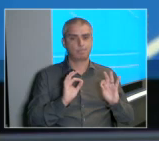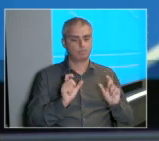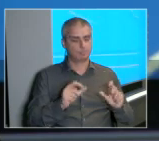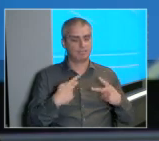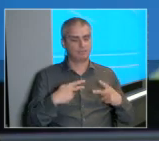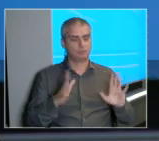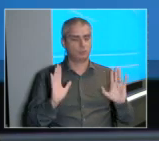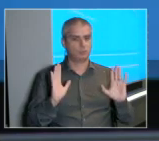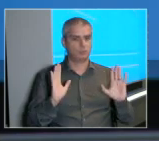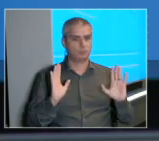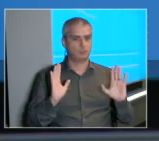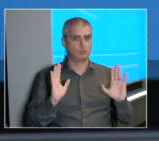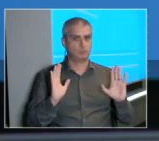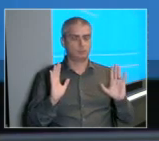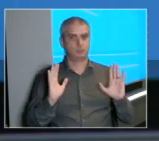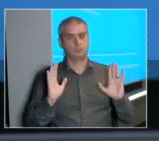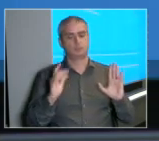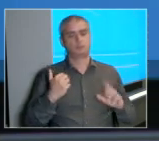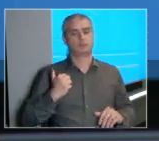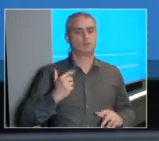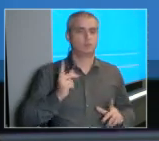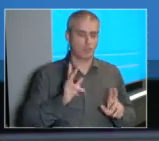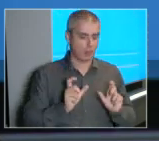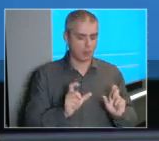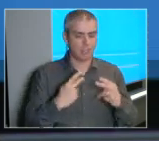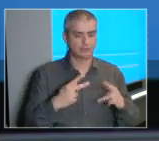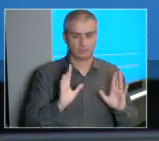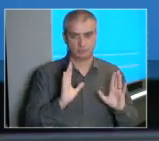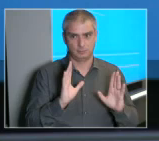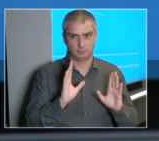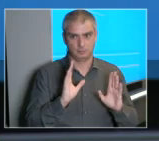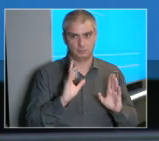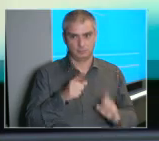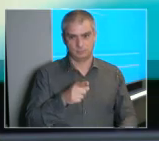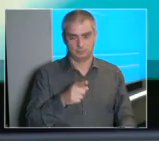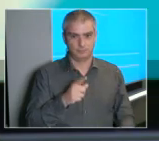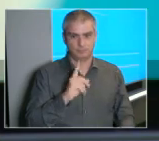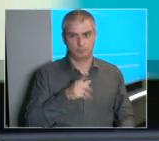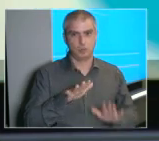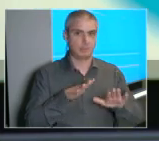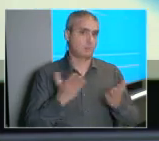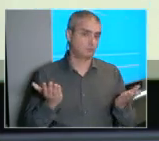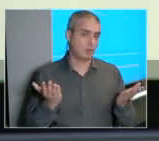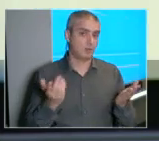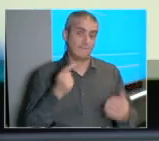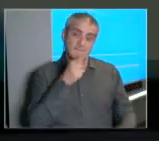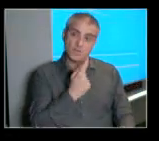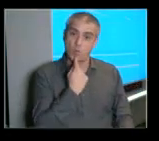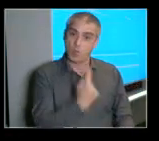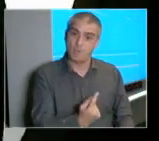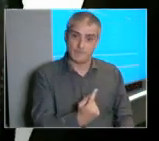בריסון הכוח. כן. בכוחו לרסן את הכוח שעומד לפקודת הממשלה. והוא